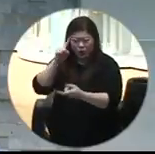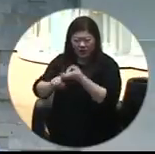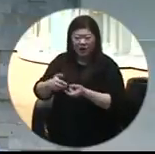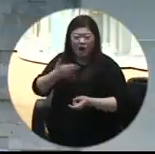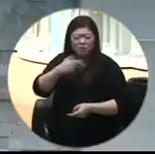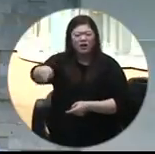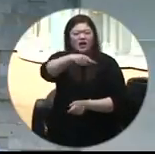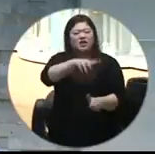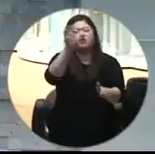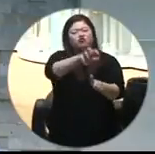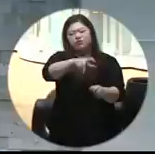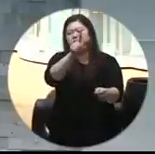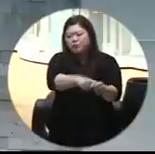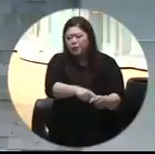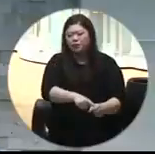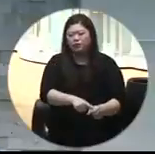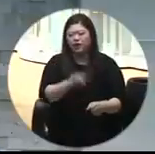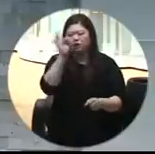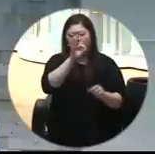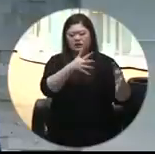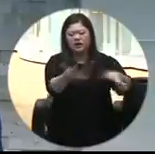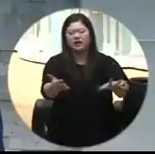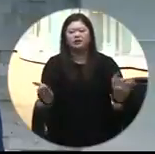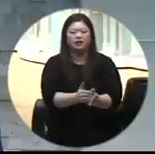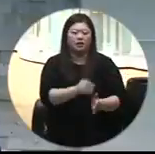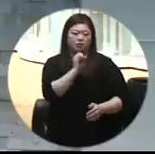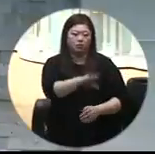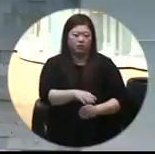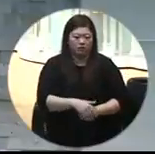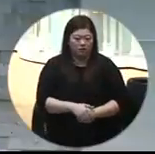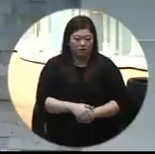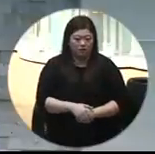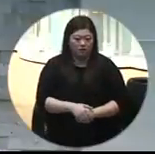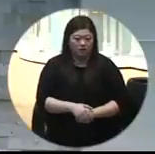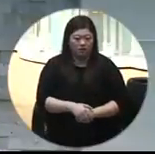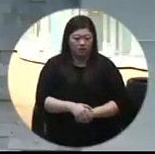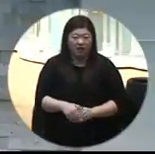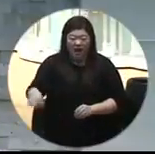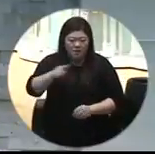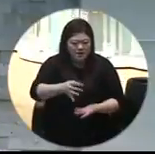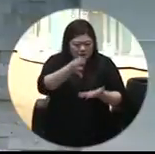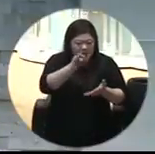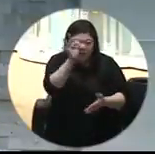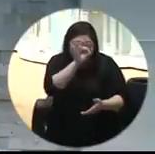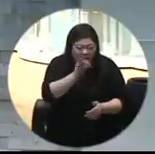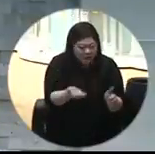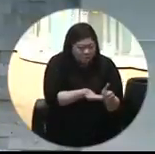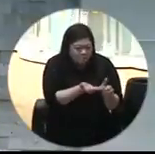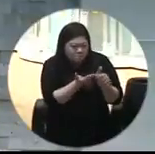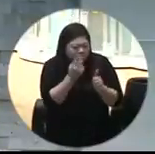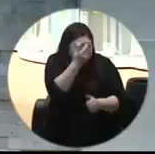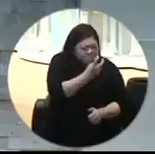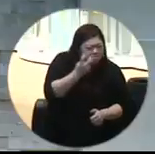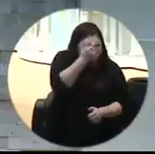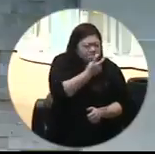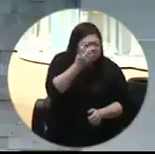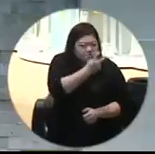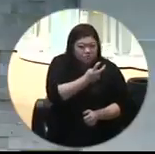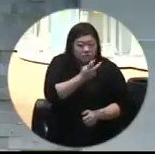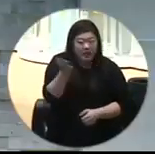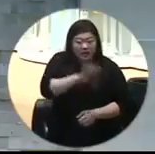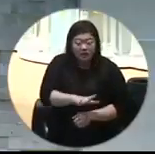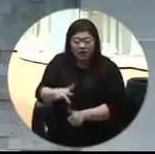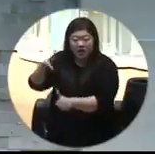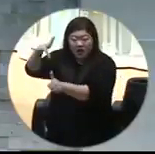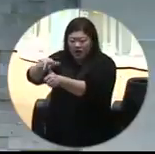돼지를 기르는데 바쁘면서 고통받고 있는 한 영혼에는 아무 관심이 없는 그 마을을